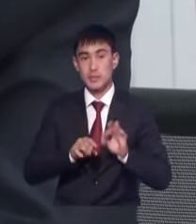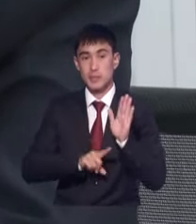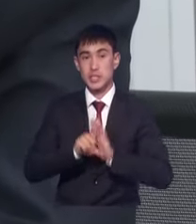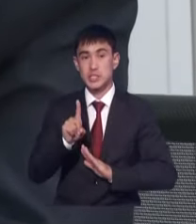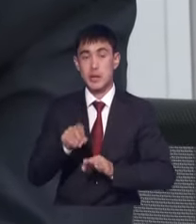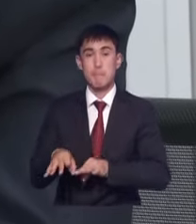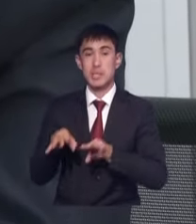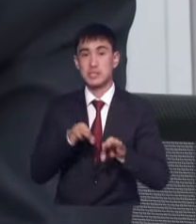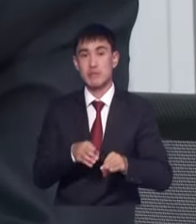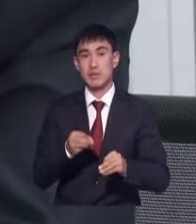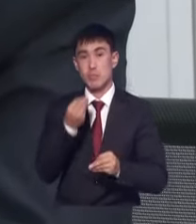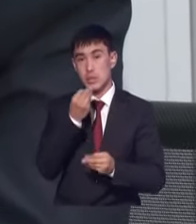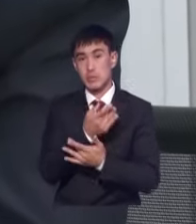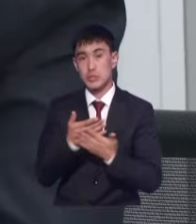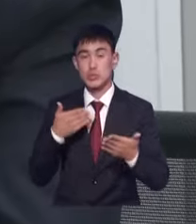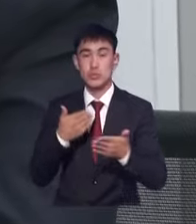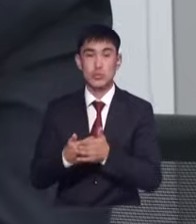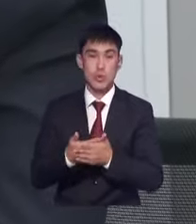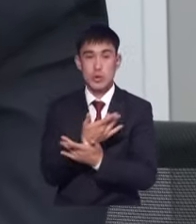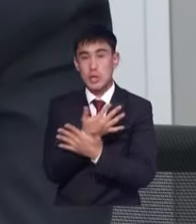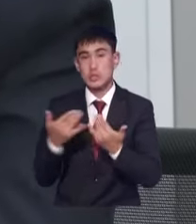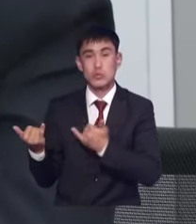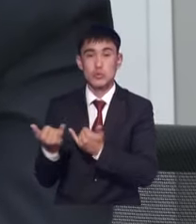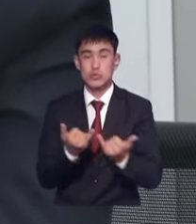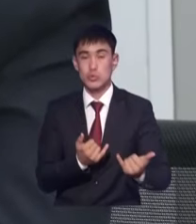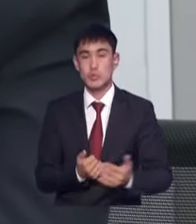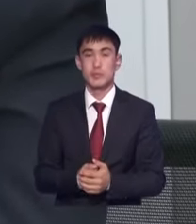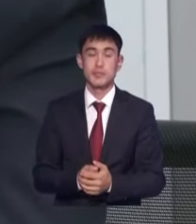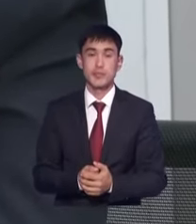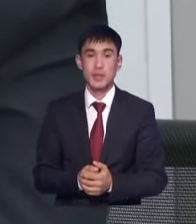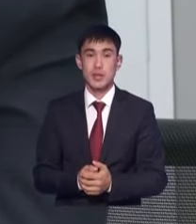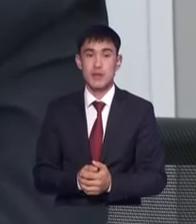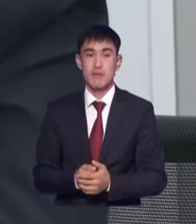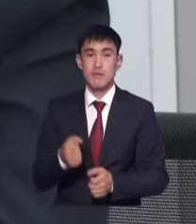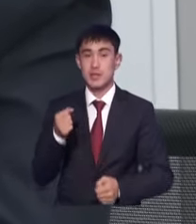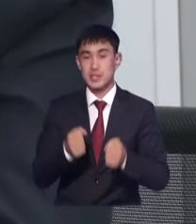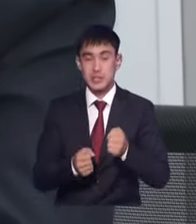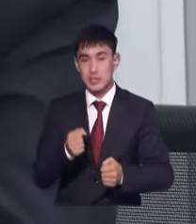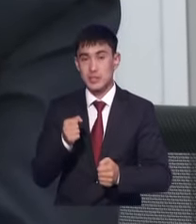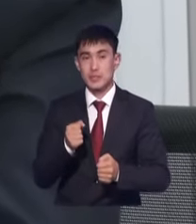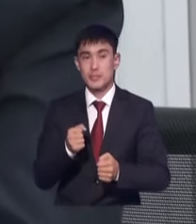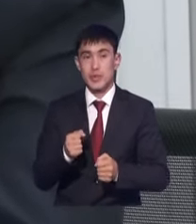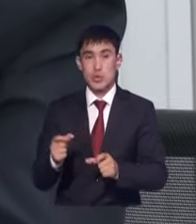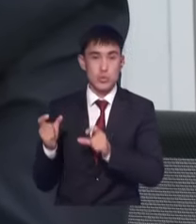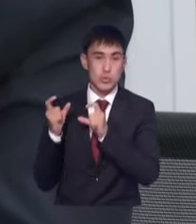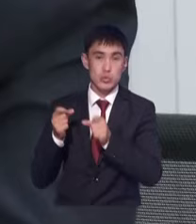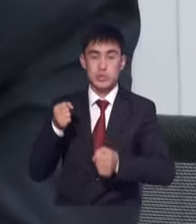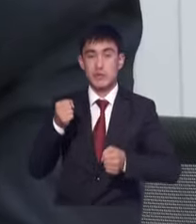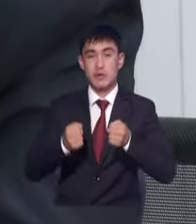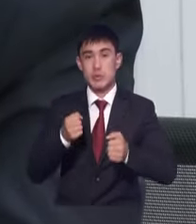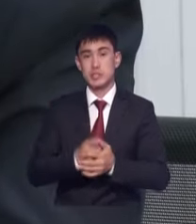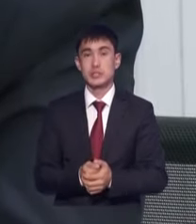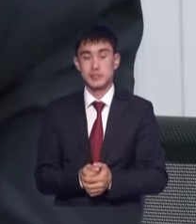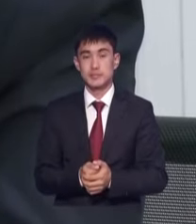от поставки продуктов питания, заканчивая там услугами водителей, там, грузовых